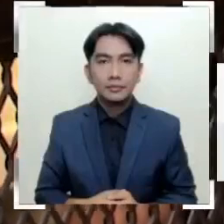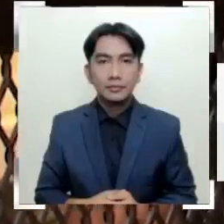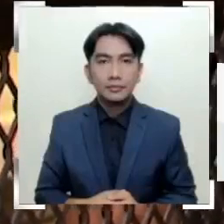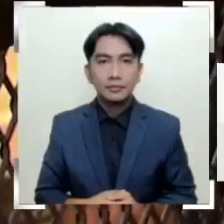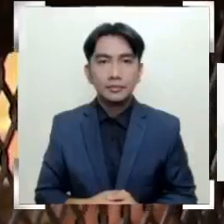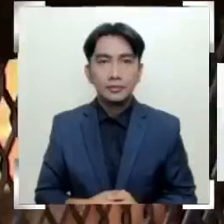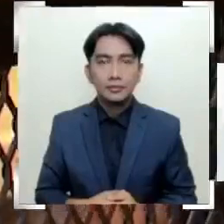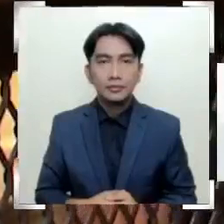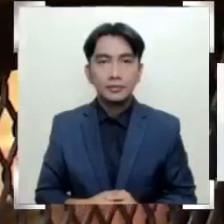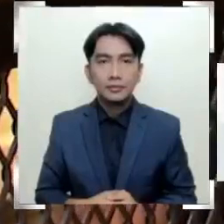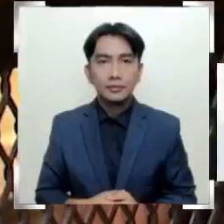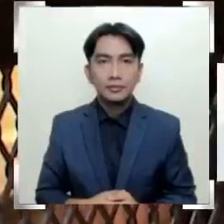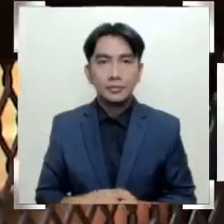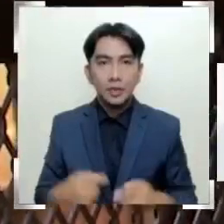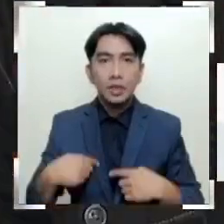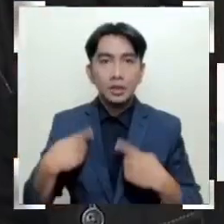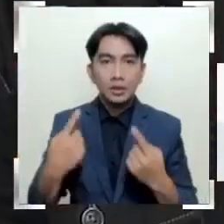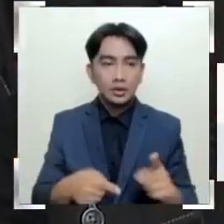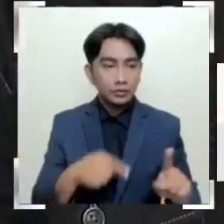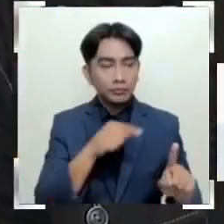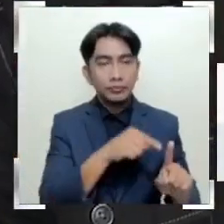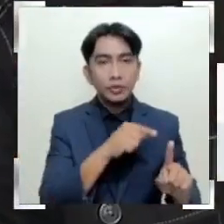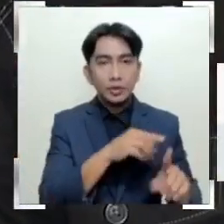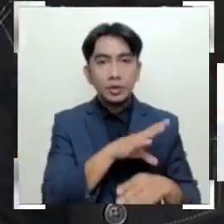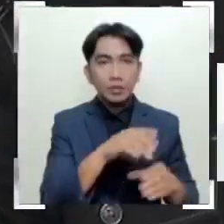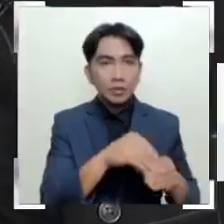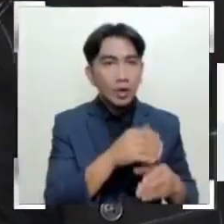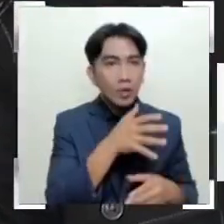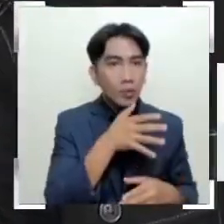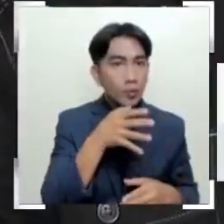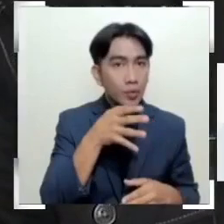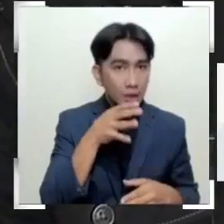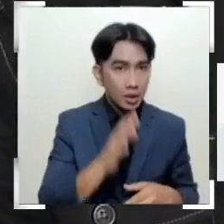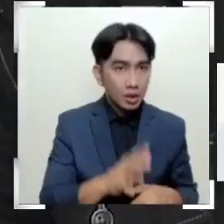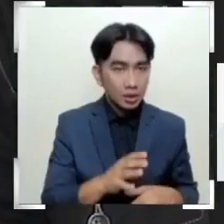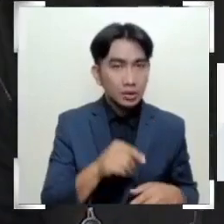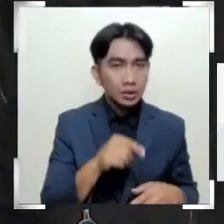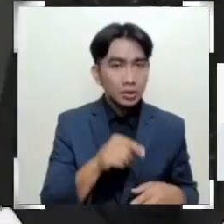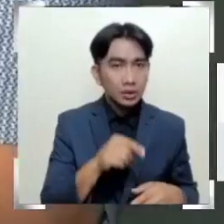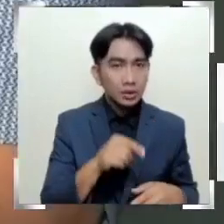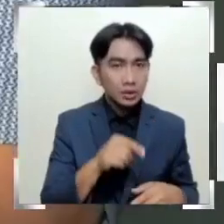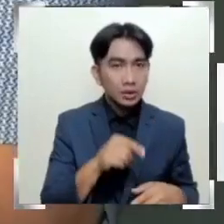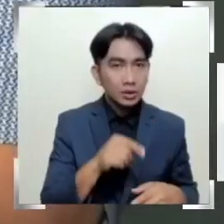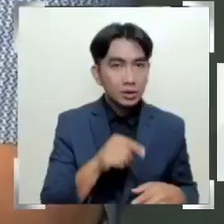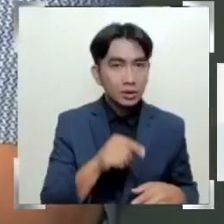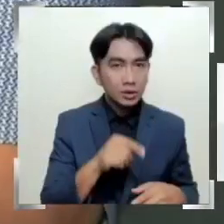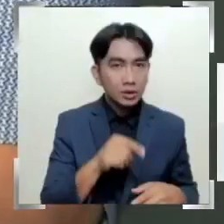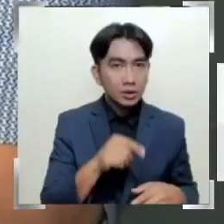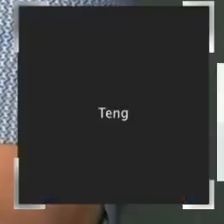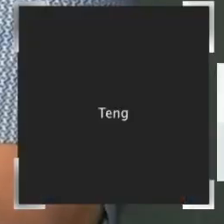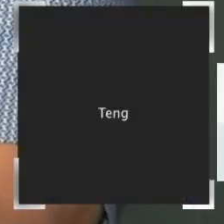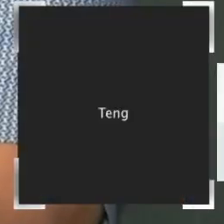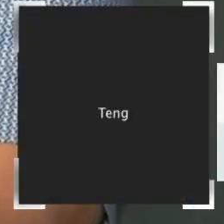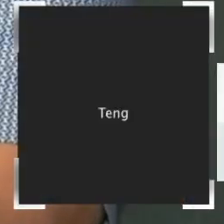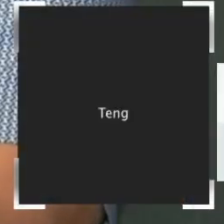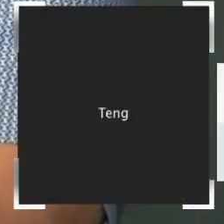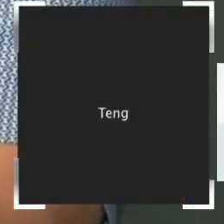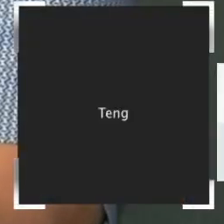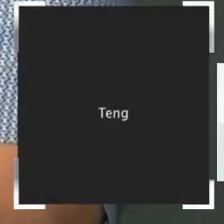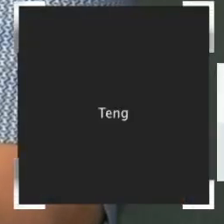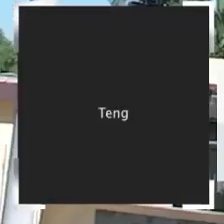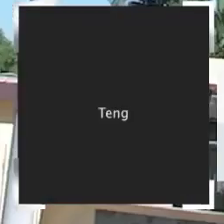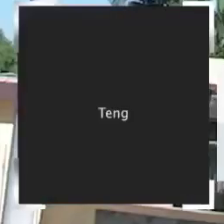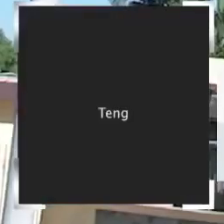Mula sa pagiging kinatawa ng mga magsasaka sa board ng Sugar Regulatory Administration o SRA, ngayon bagong acting administrator